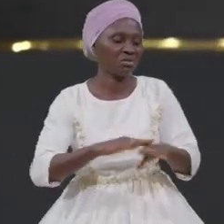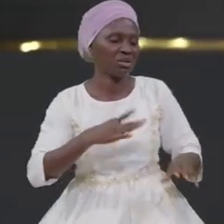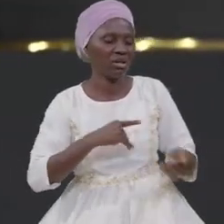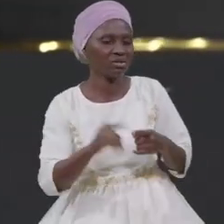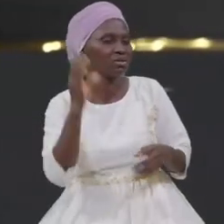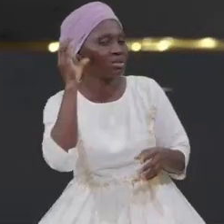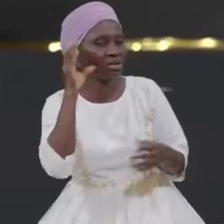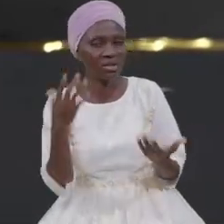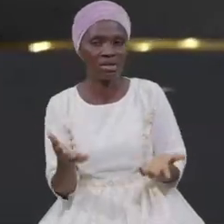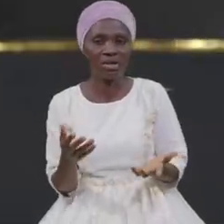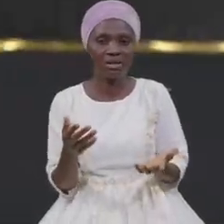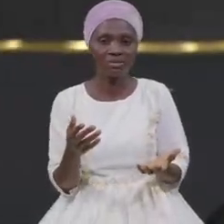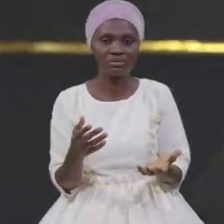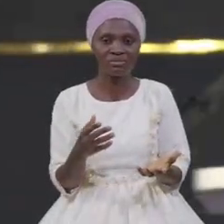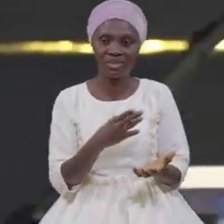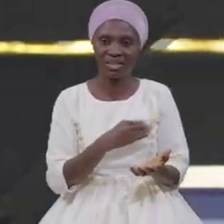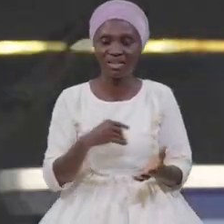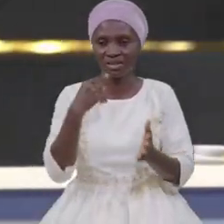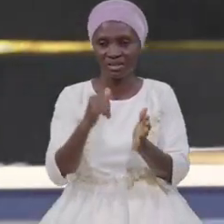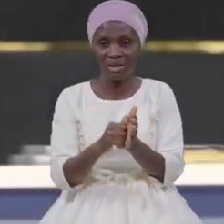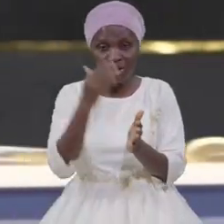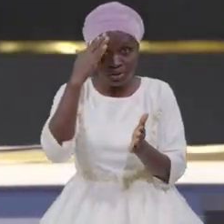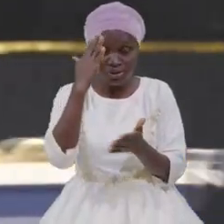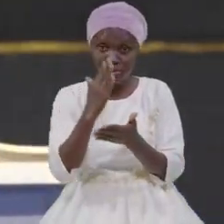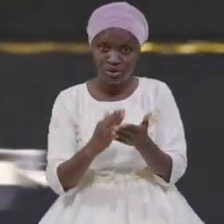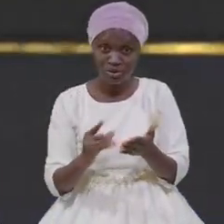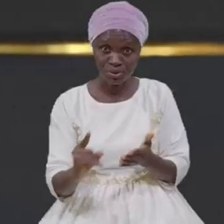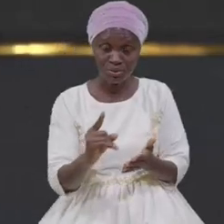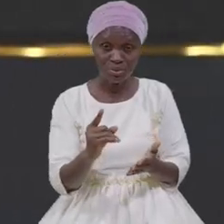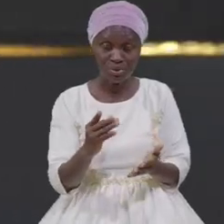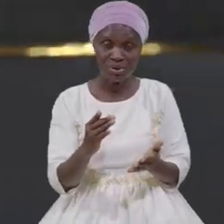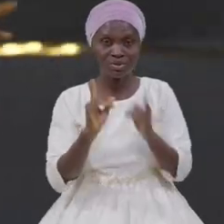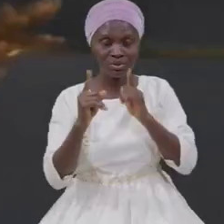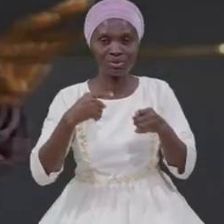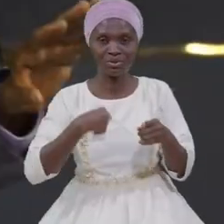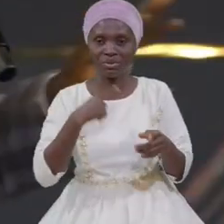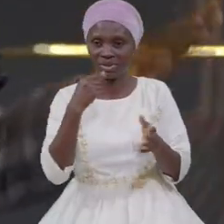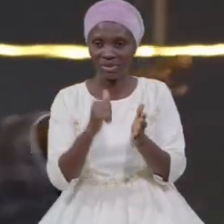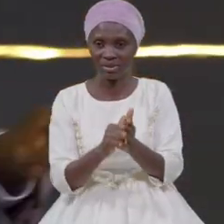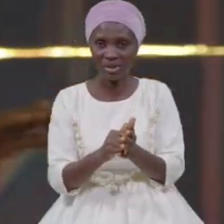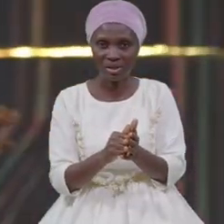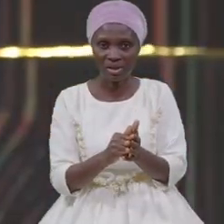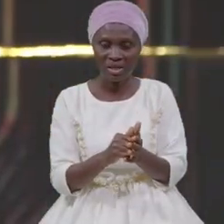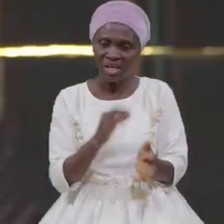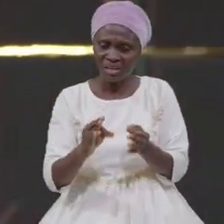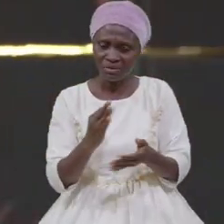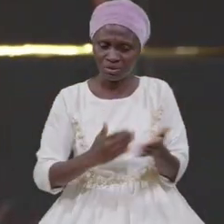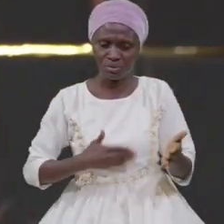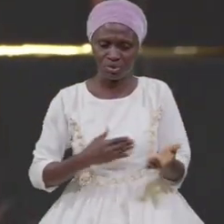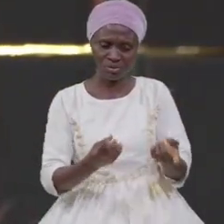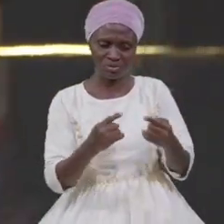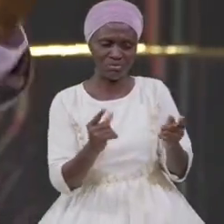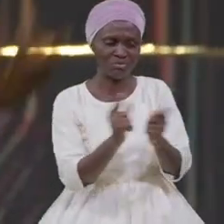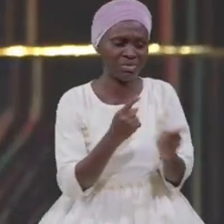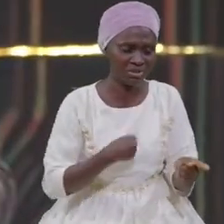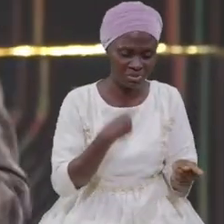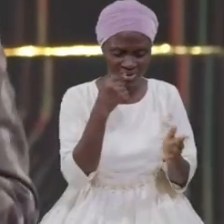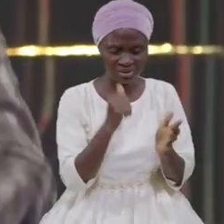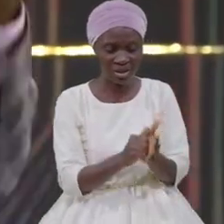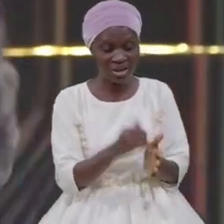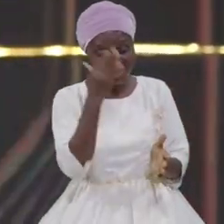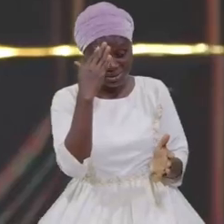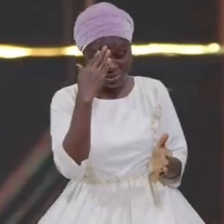et quelqu'un sait comment lui parler. Est-ce que tu sais qu'il y a un jour de paiement? Je ne veux pas entendre ça, hein.